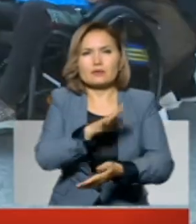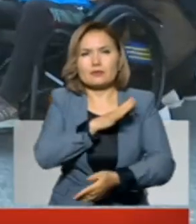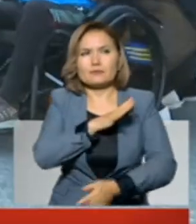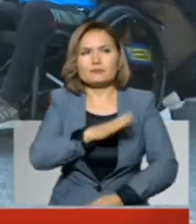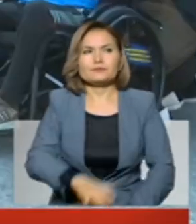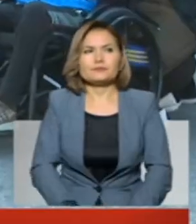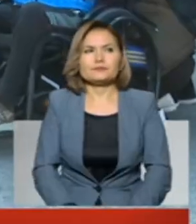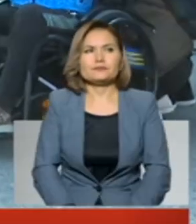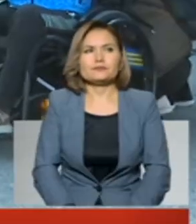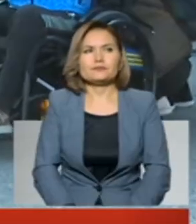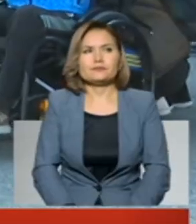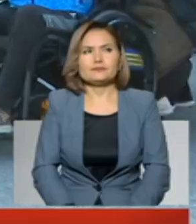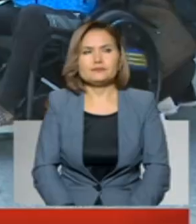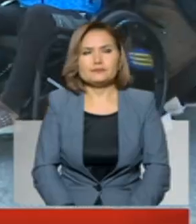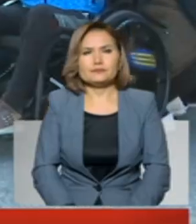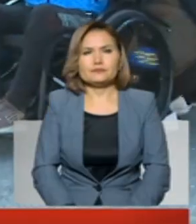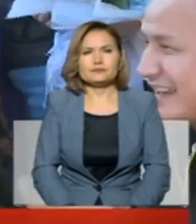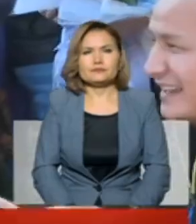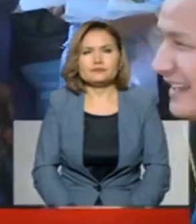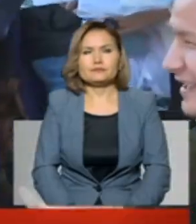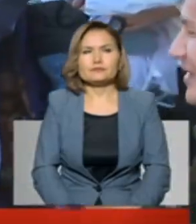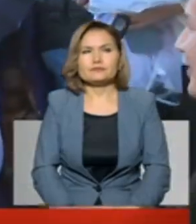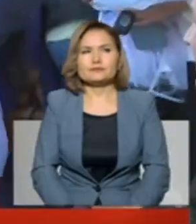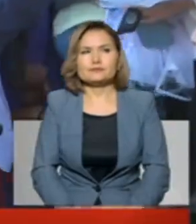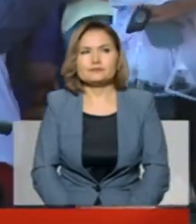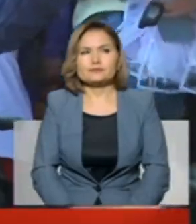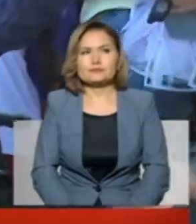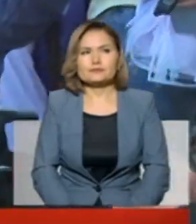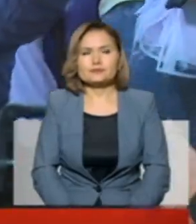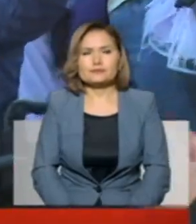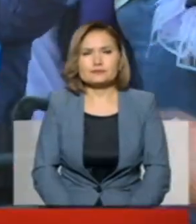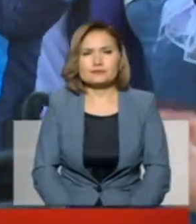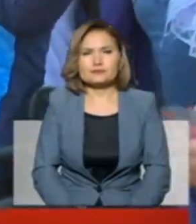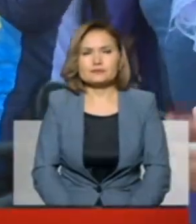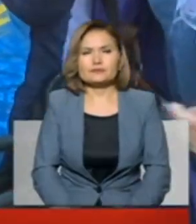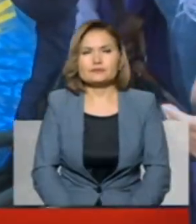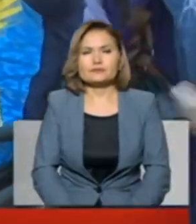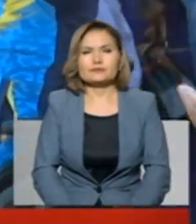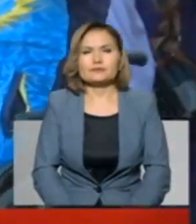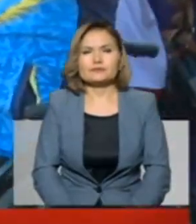Самал Қабышева, Алихан Танатов, Қазақстан ұлттық телеарнасы, Астана.